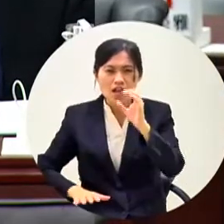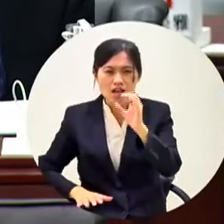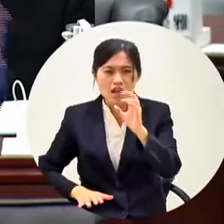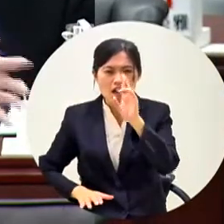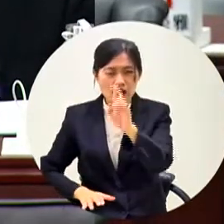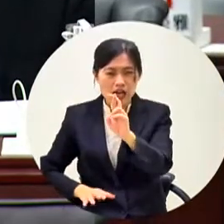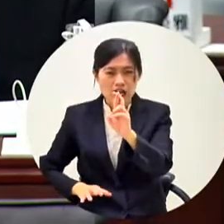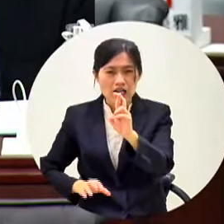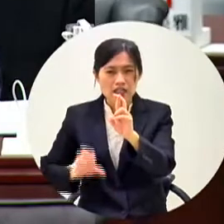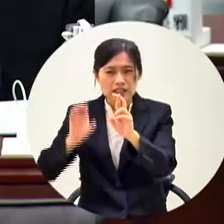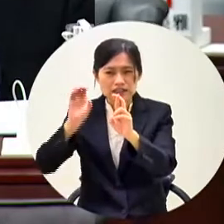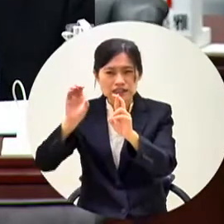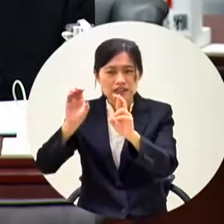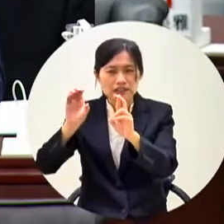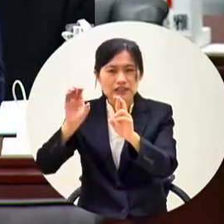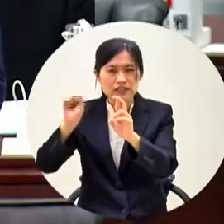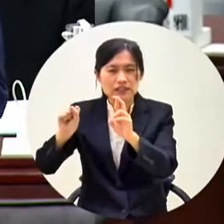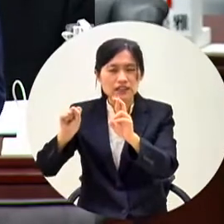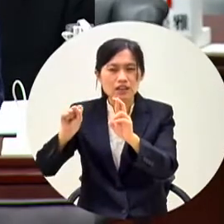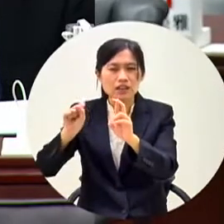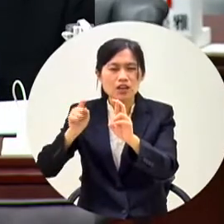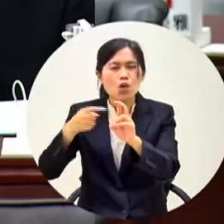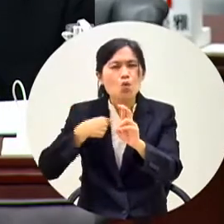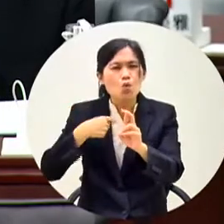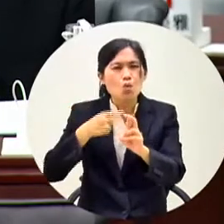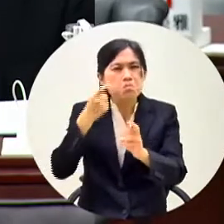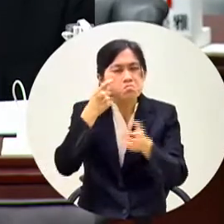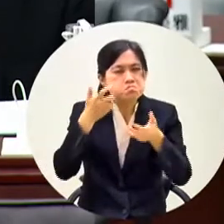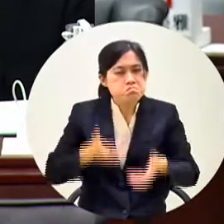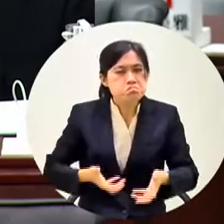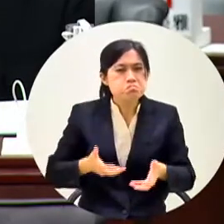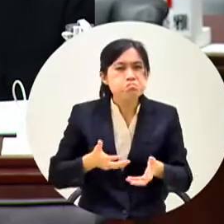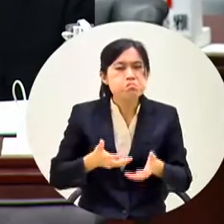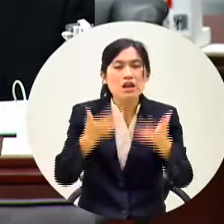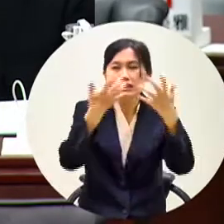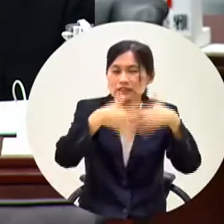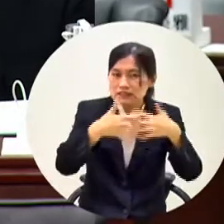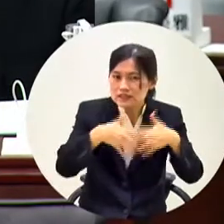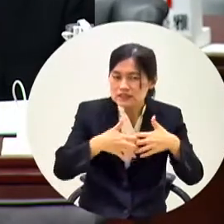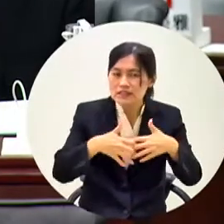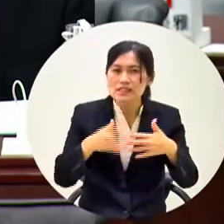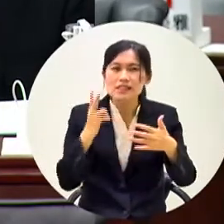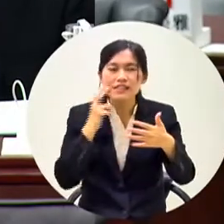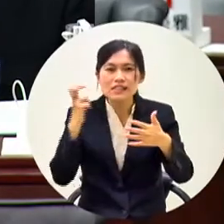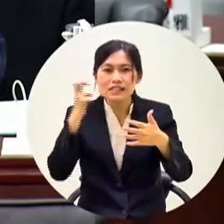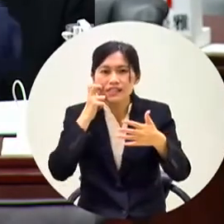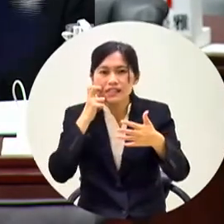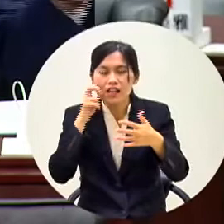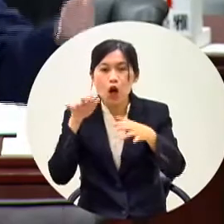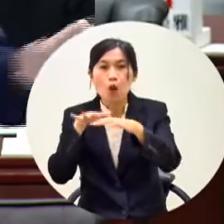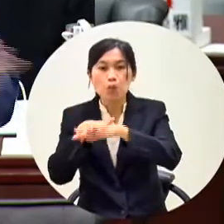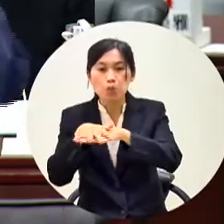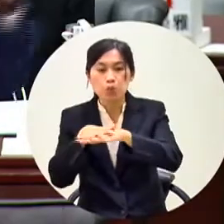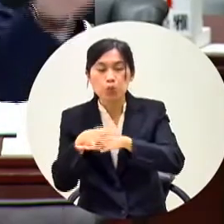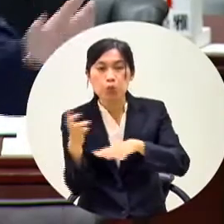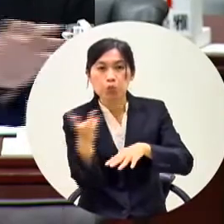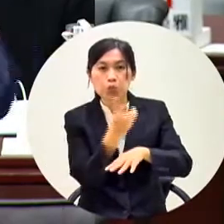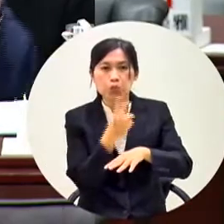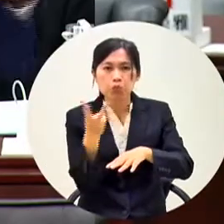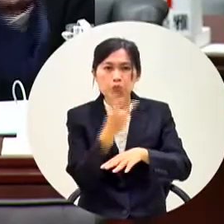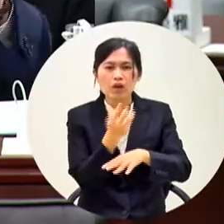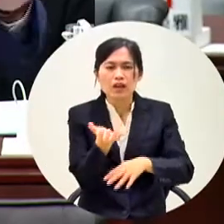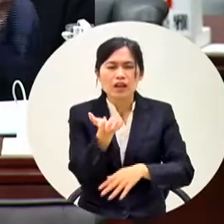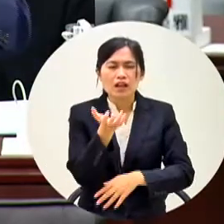的机械啦，或者是钢铁啦，或者是纺织，其实因为刚刚之前所提到这